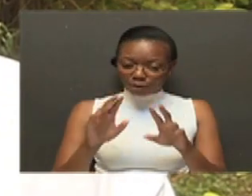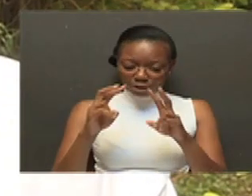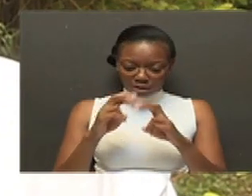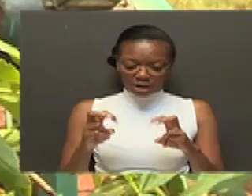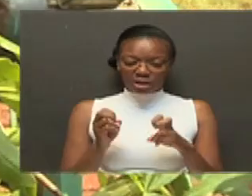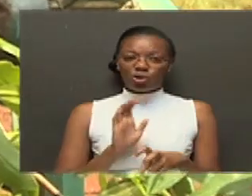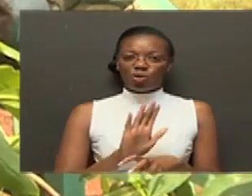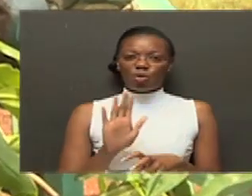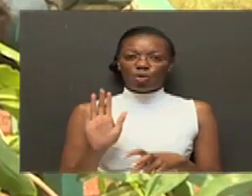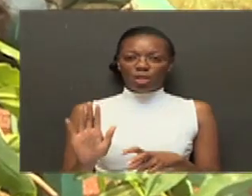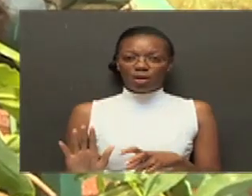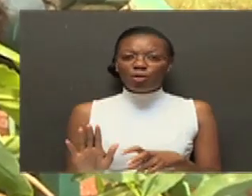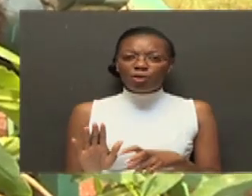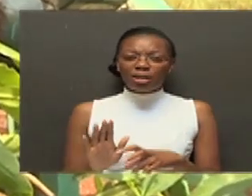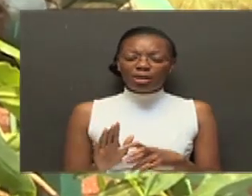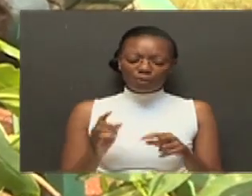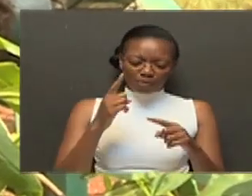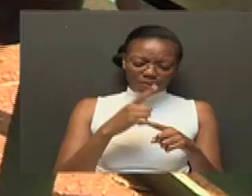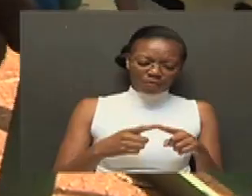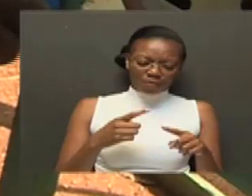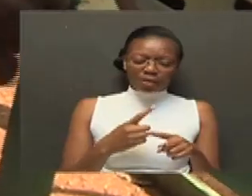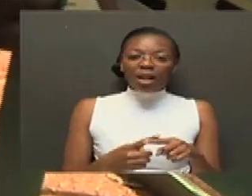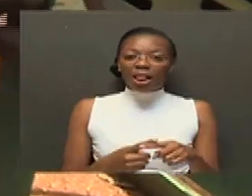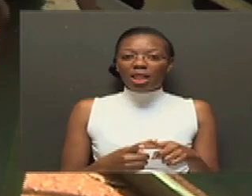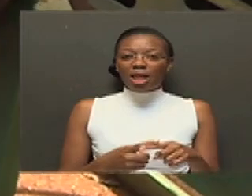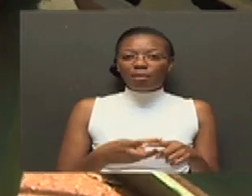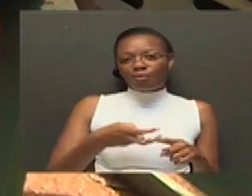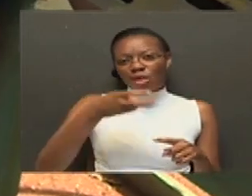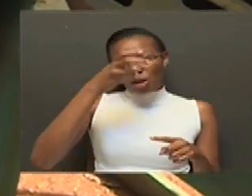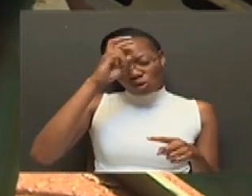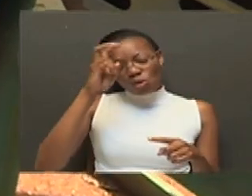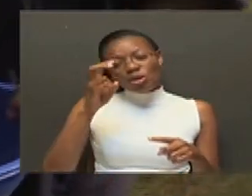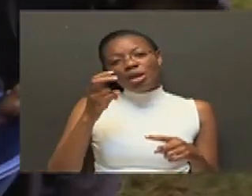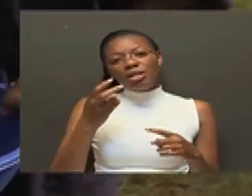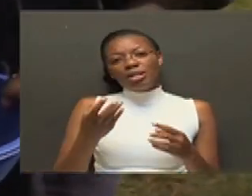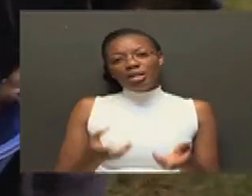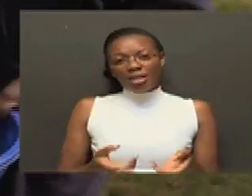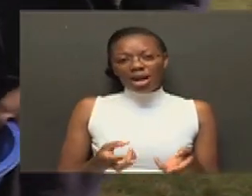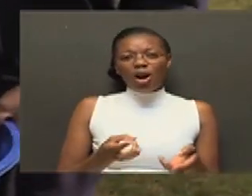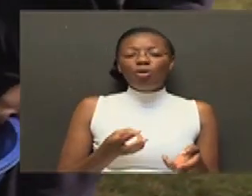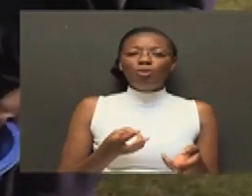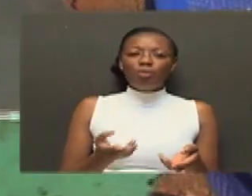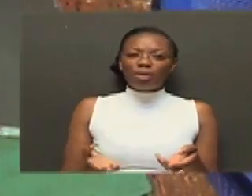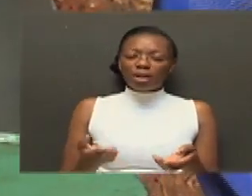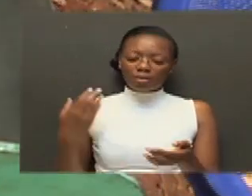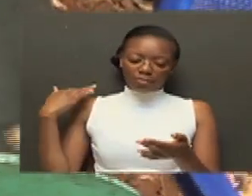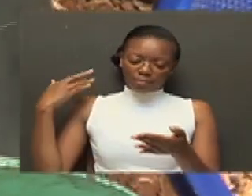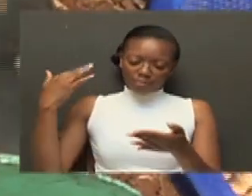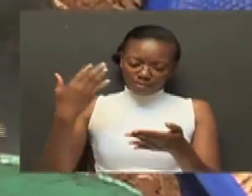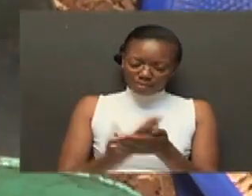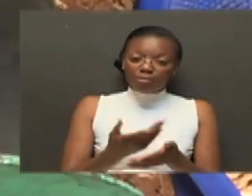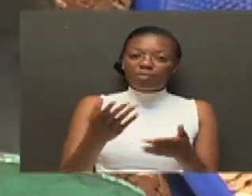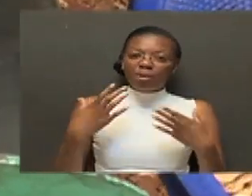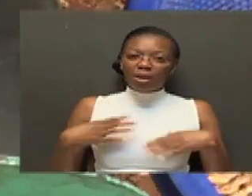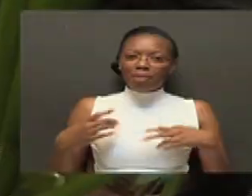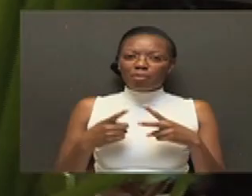propagate. Tangu mwaka wa 2000 wakati kitengo hiki cha botani kilipoanzishwa hadi sasa kitengo hiki